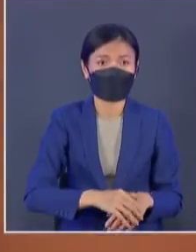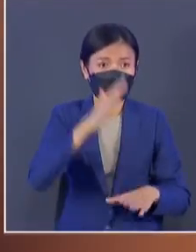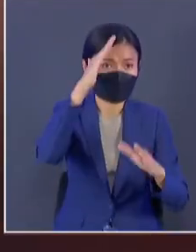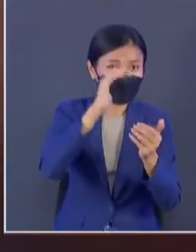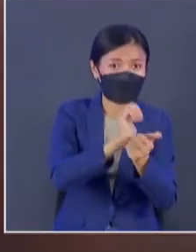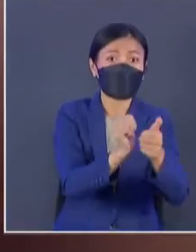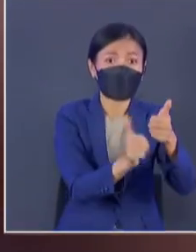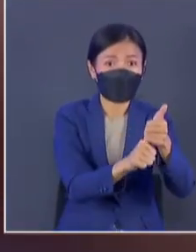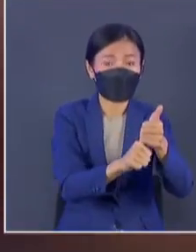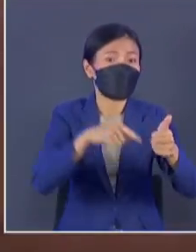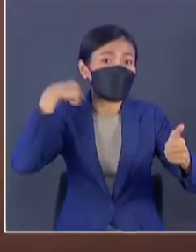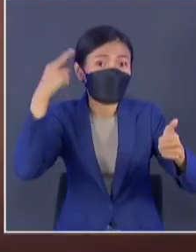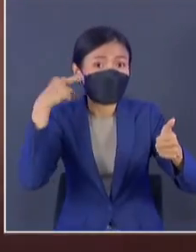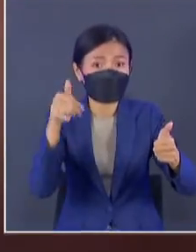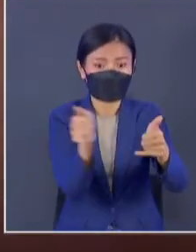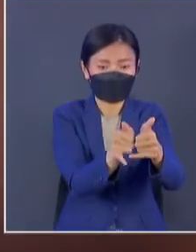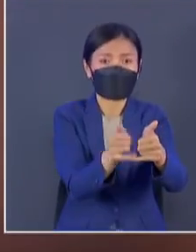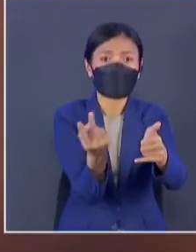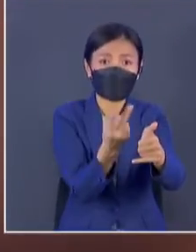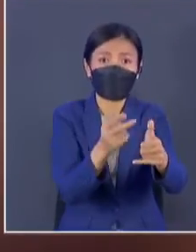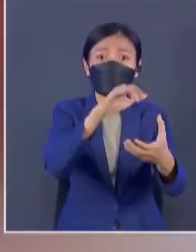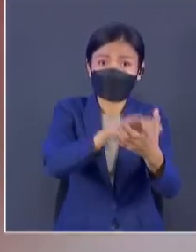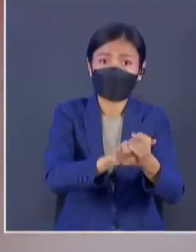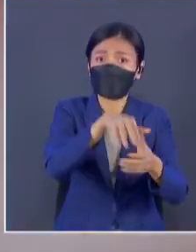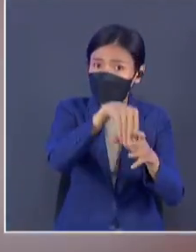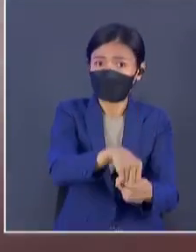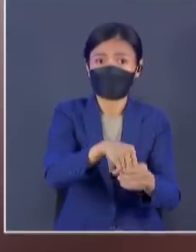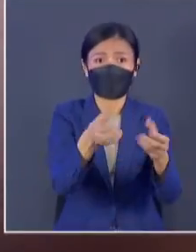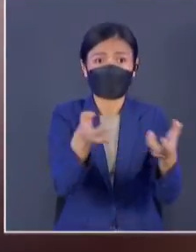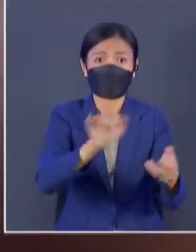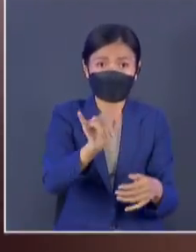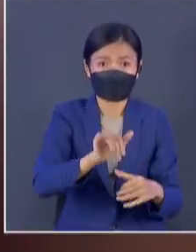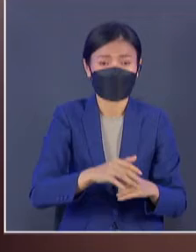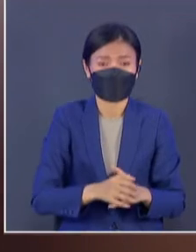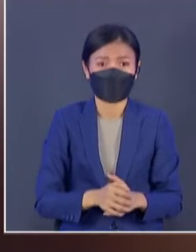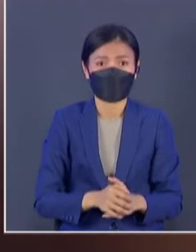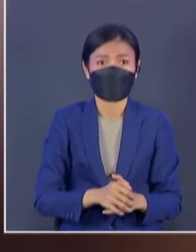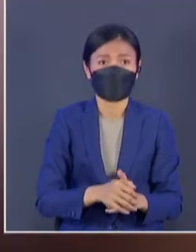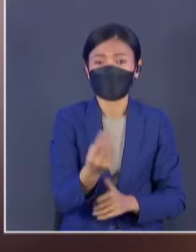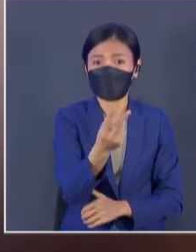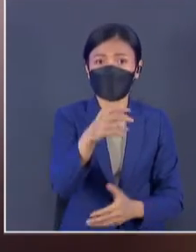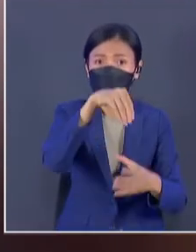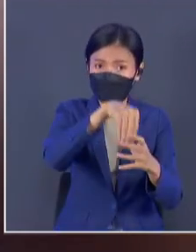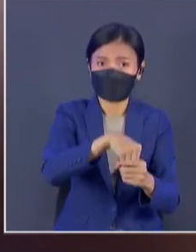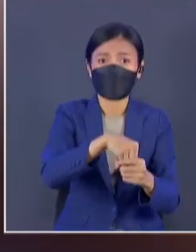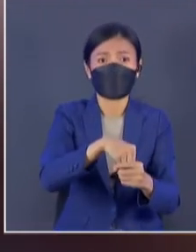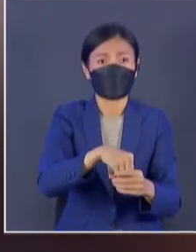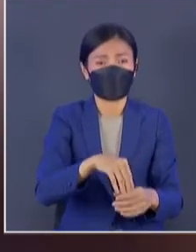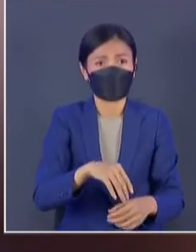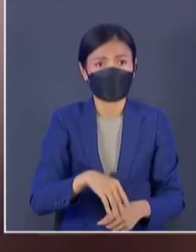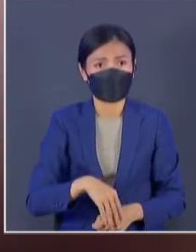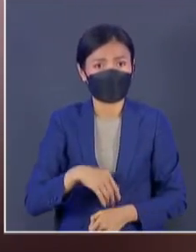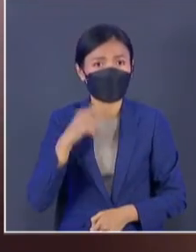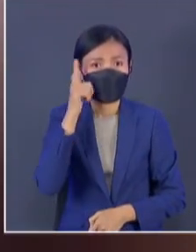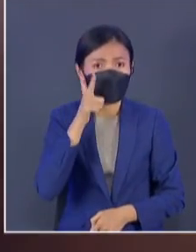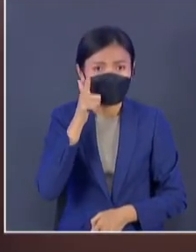หวยอ่ะ เจ้ามือหวยอ่ะกับรองผู้กำกับที่พูดถึงเนี่ยนะครับยังไม่ได้เลิกกันฮะสองคนนี้แล้วก็คุณลุงบอกว่าอยาก